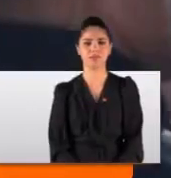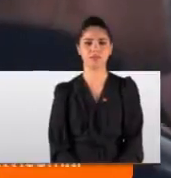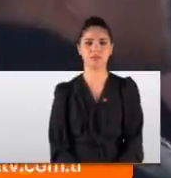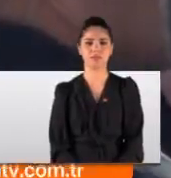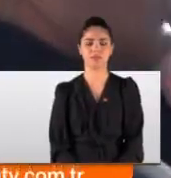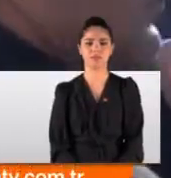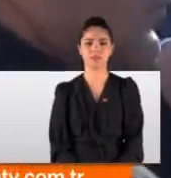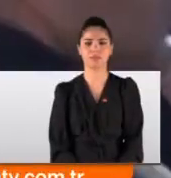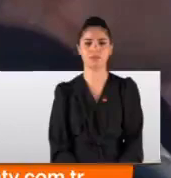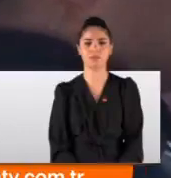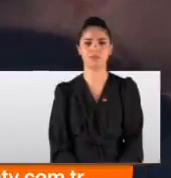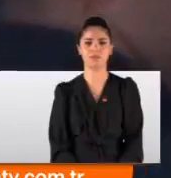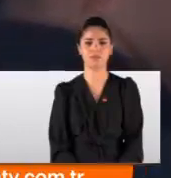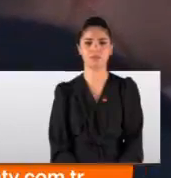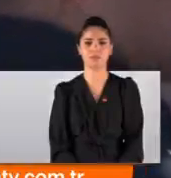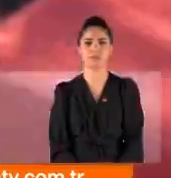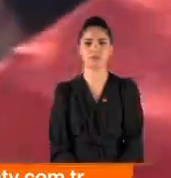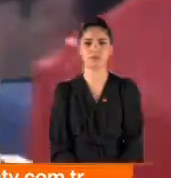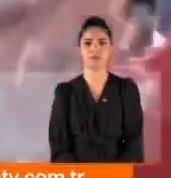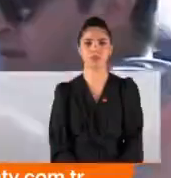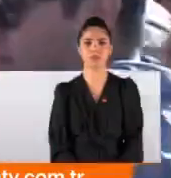cennetiyle cemaliyle müşerref kılsın.